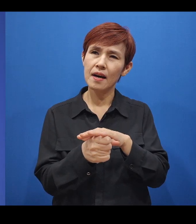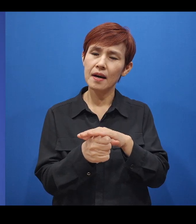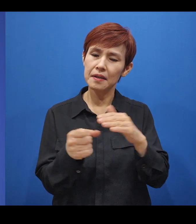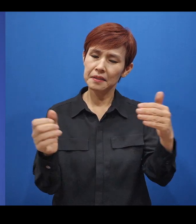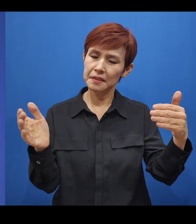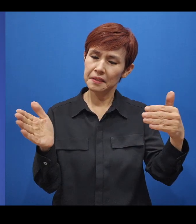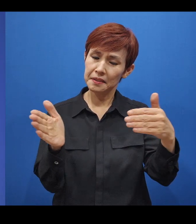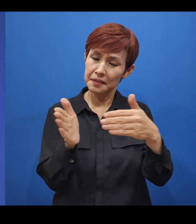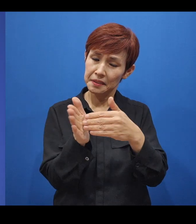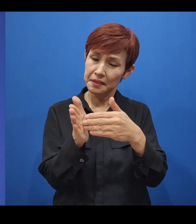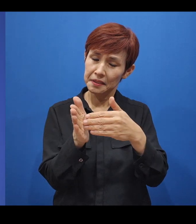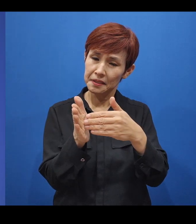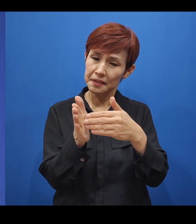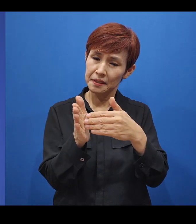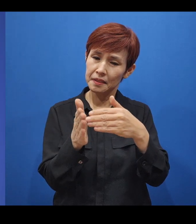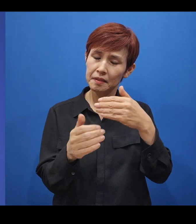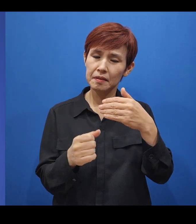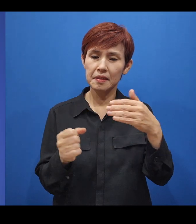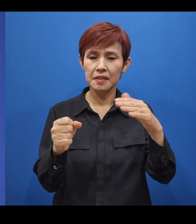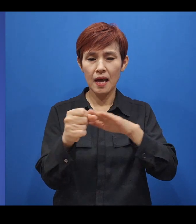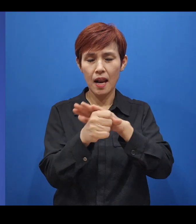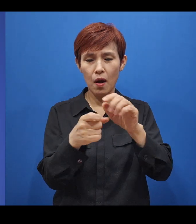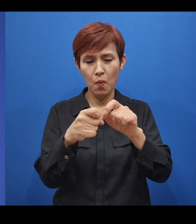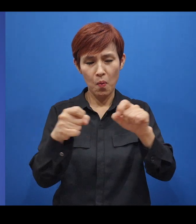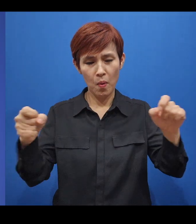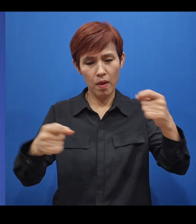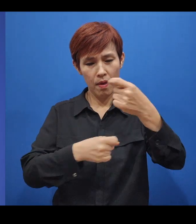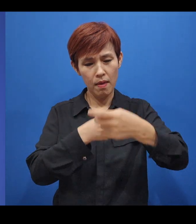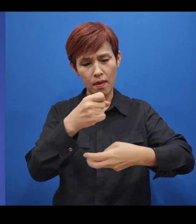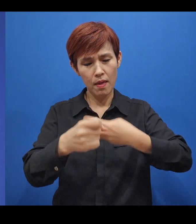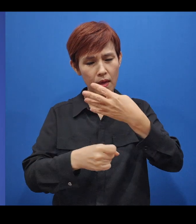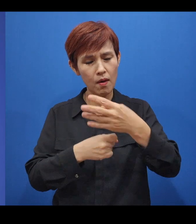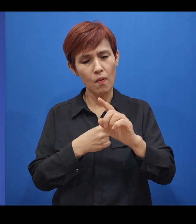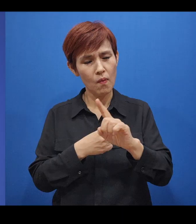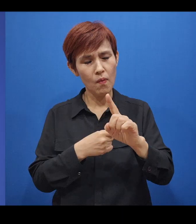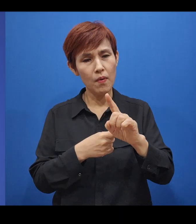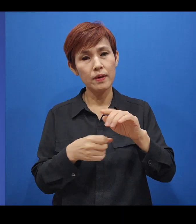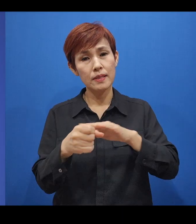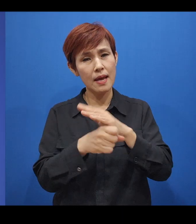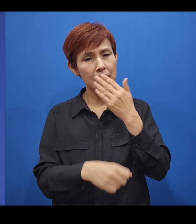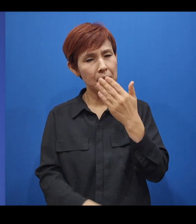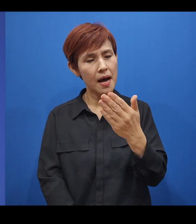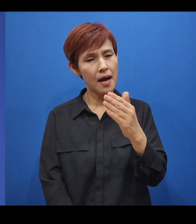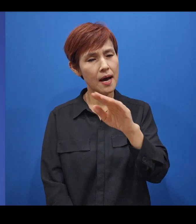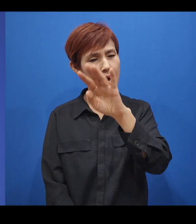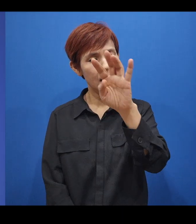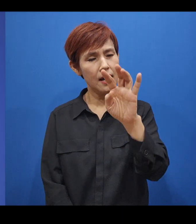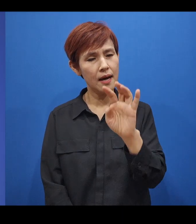될까? 과연 내가 사랑을 할 수나 있을까?